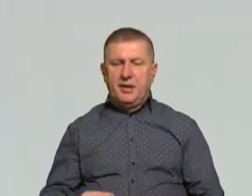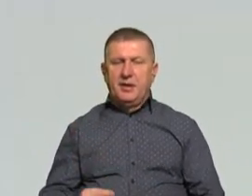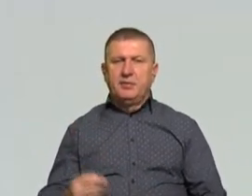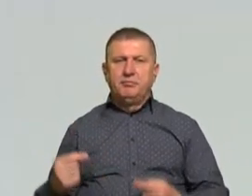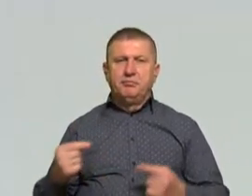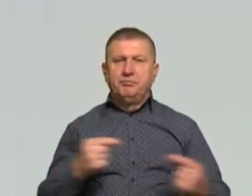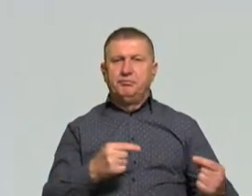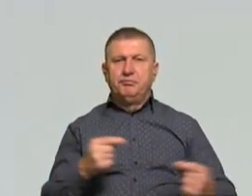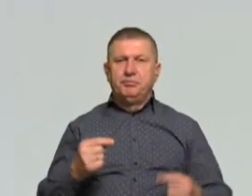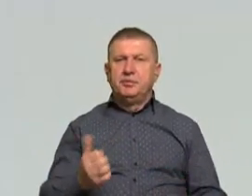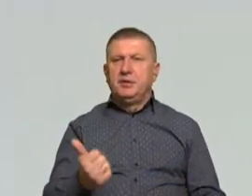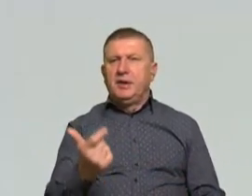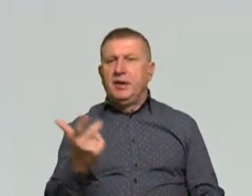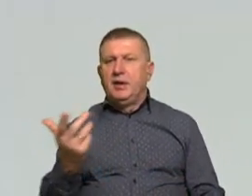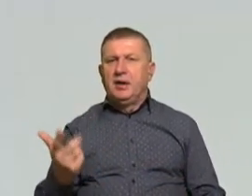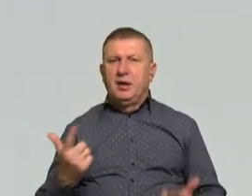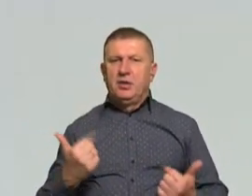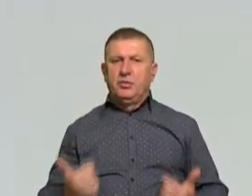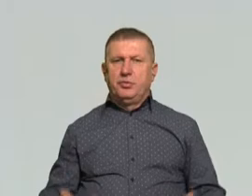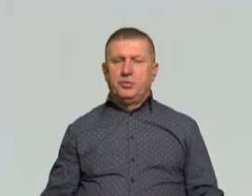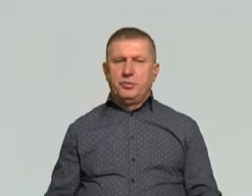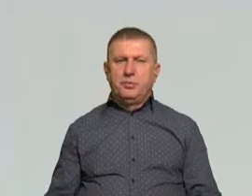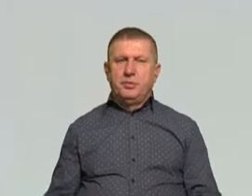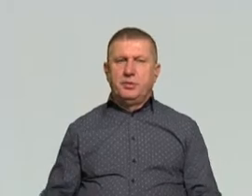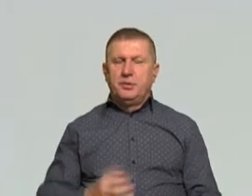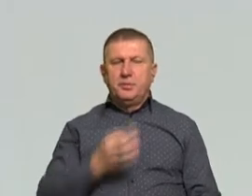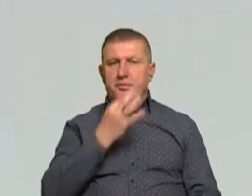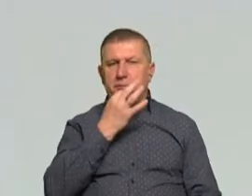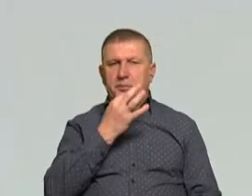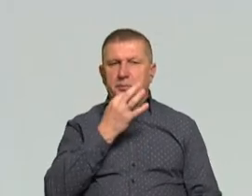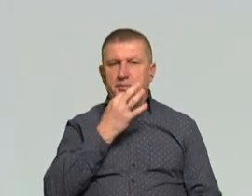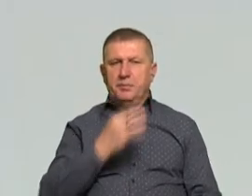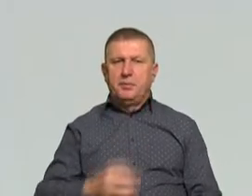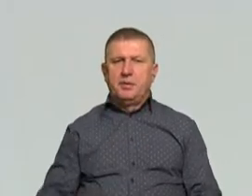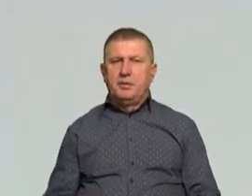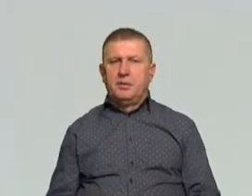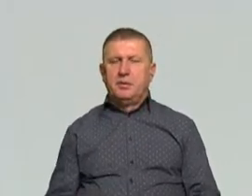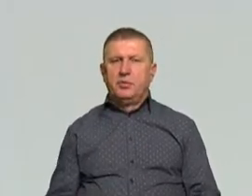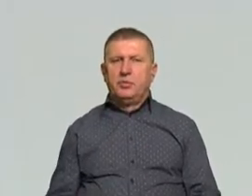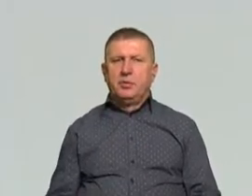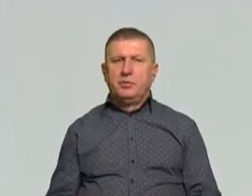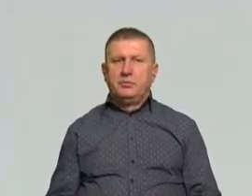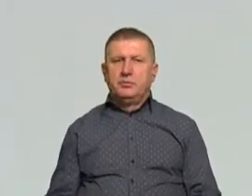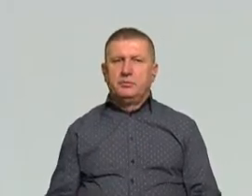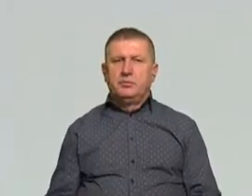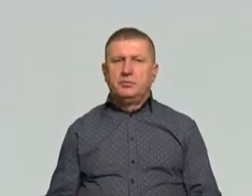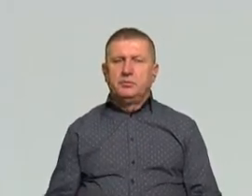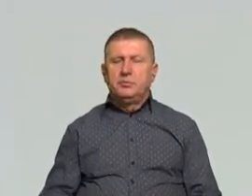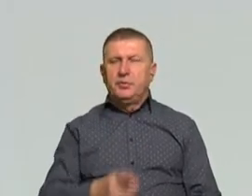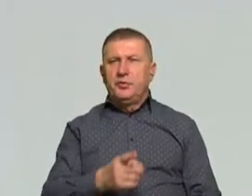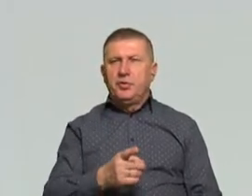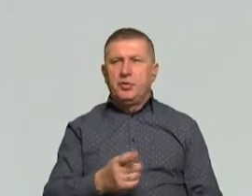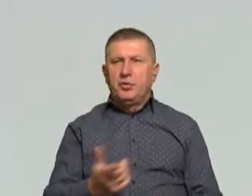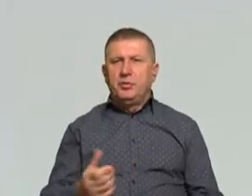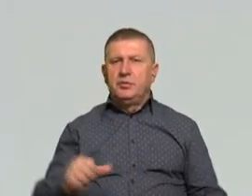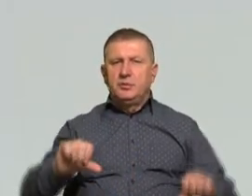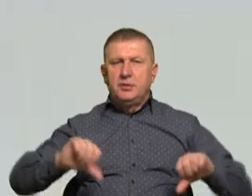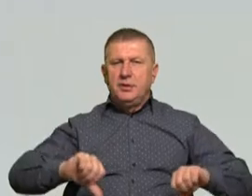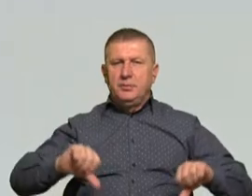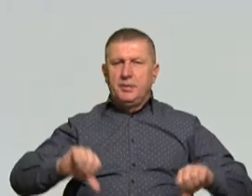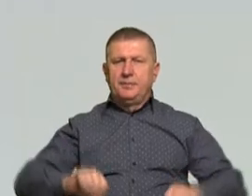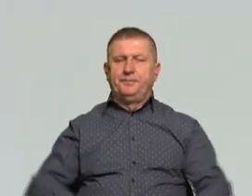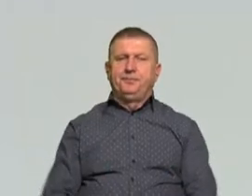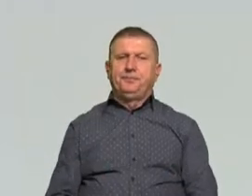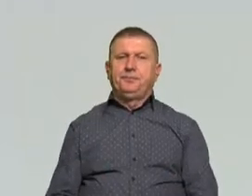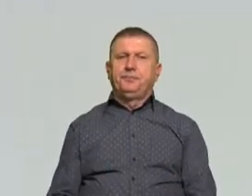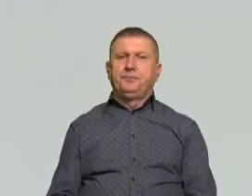konsultacjach bierze kilkanaście osób, jeśli tam dobrze pójdzie, to tak naprawdę jeszcze na koniec, tak jak właśnie